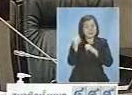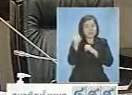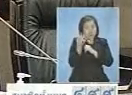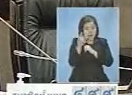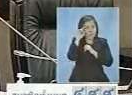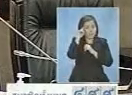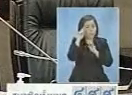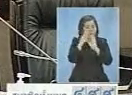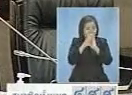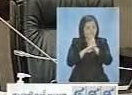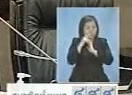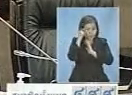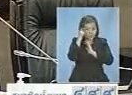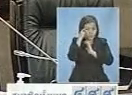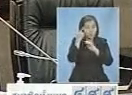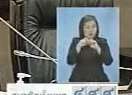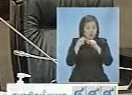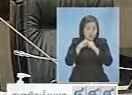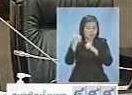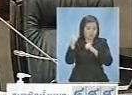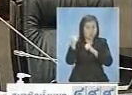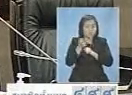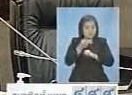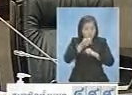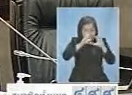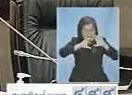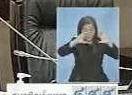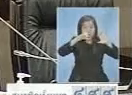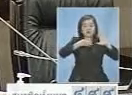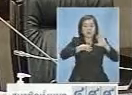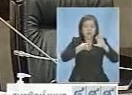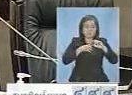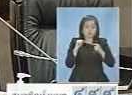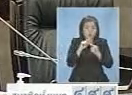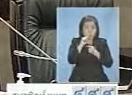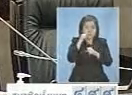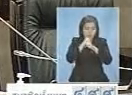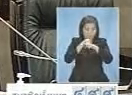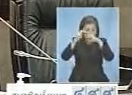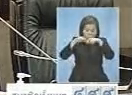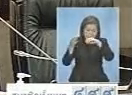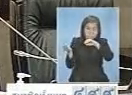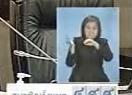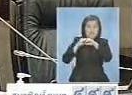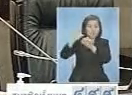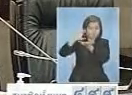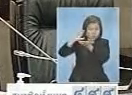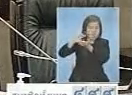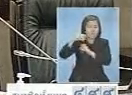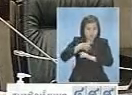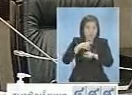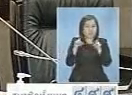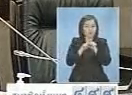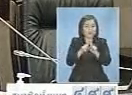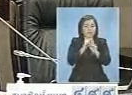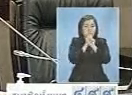างรัฐบาลที่จริงแล้วต้องการเพิ่มงบประมาณด้านการวิจัยของประเทศให้เพิ่มขึ้นตามที่ได้ประกาศไ